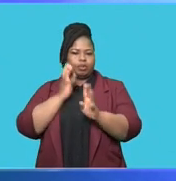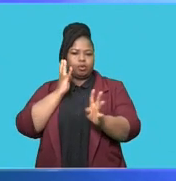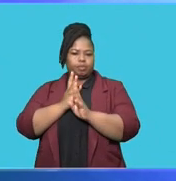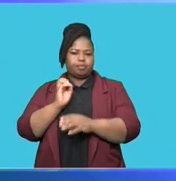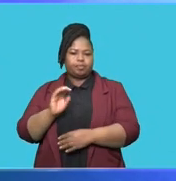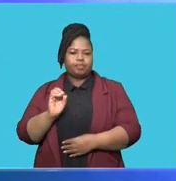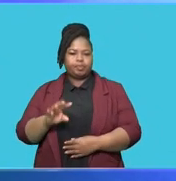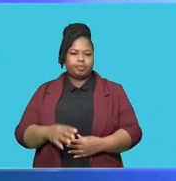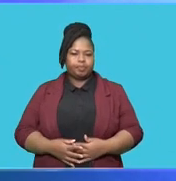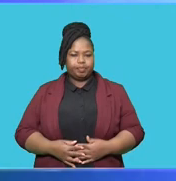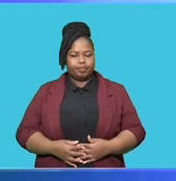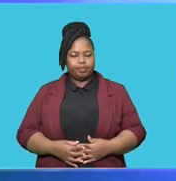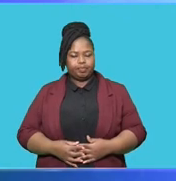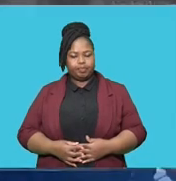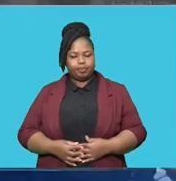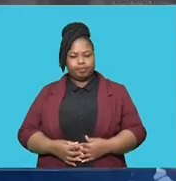eSoweto.